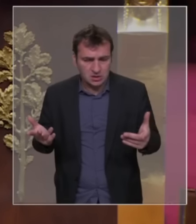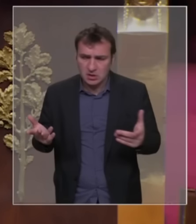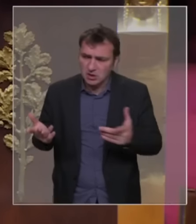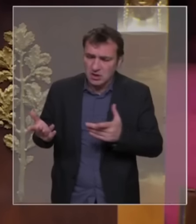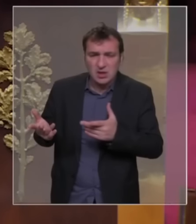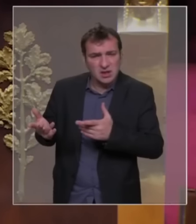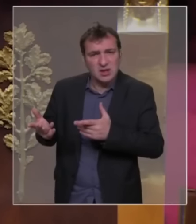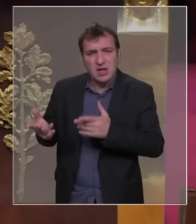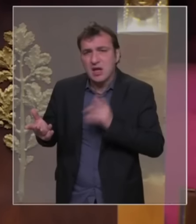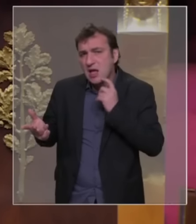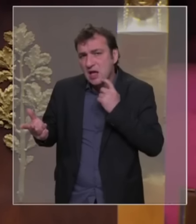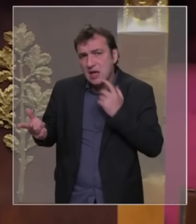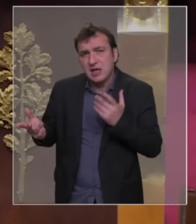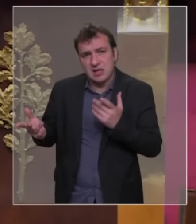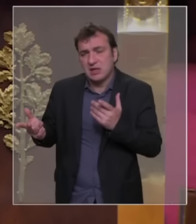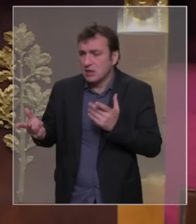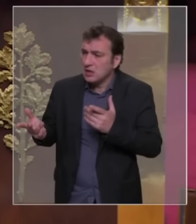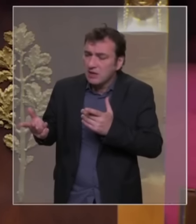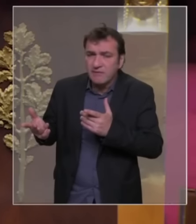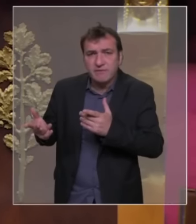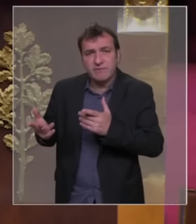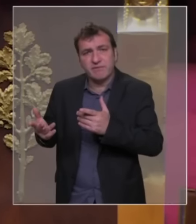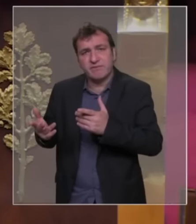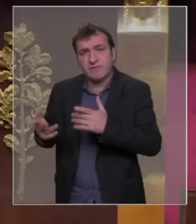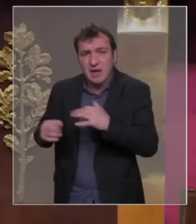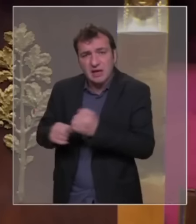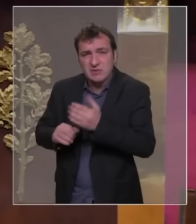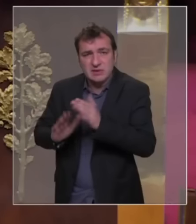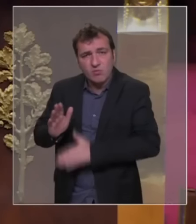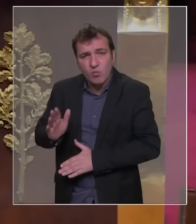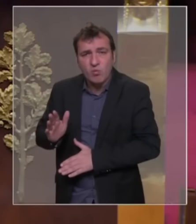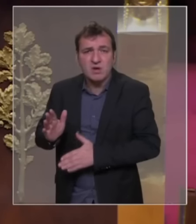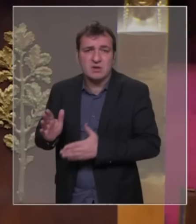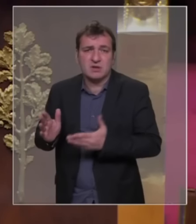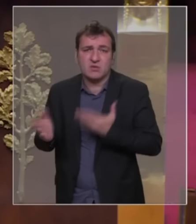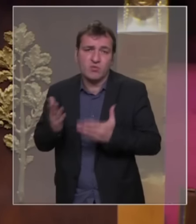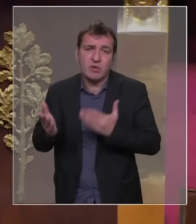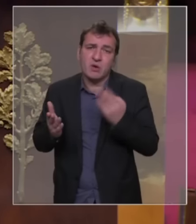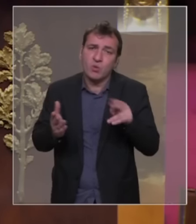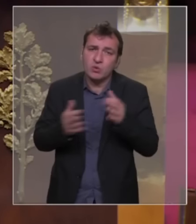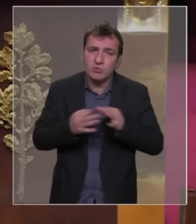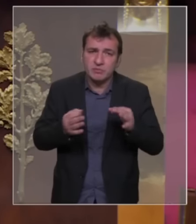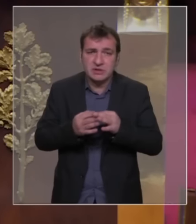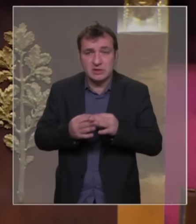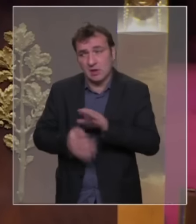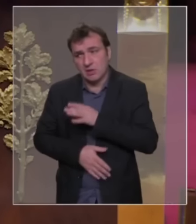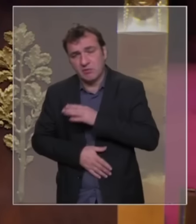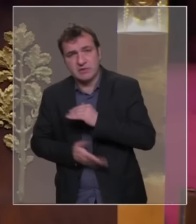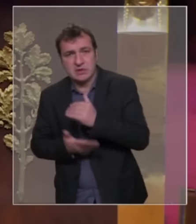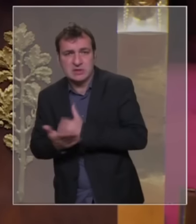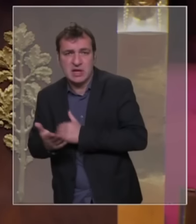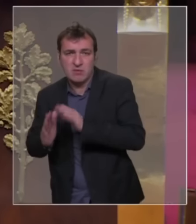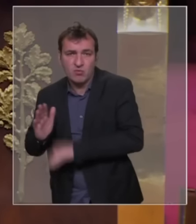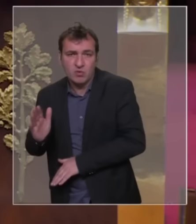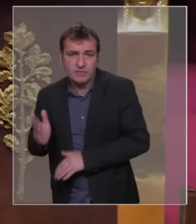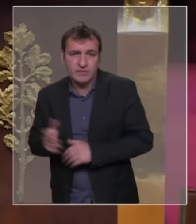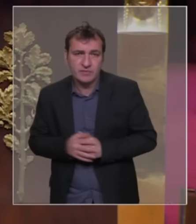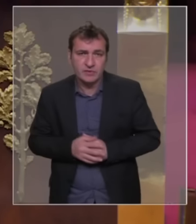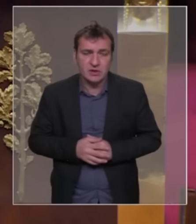professeurs sont souvent moins bien payés ? Est-il acceptable que les services de l'État louent à prix